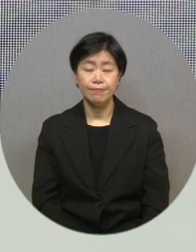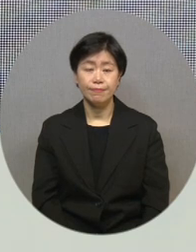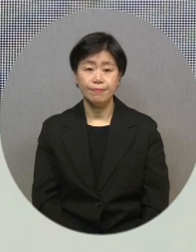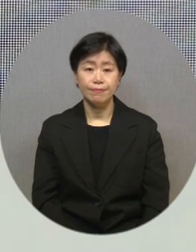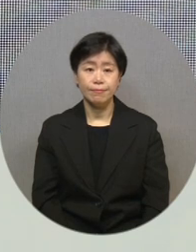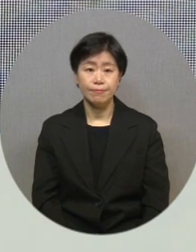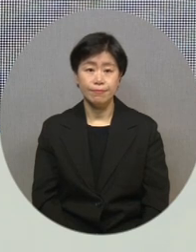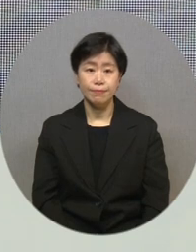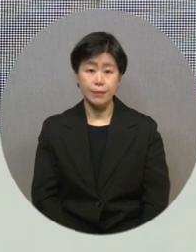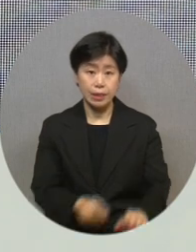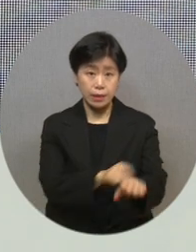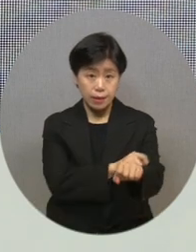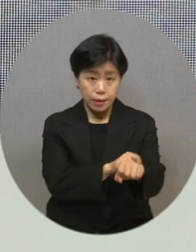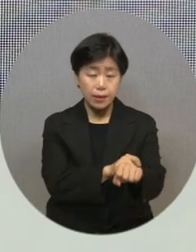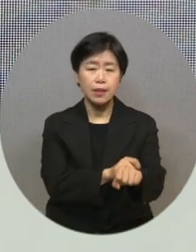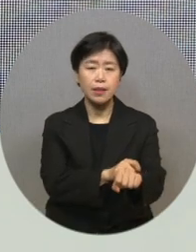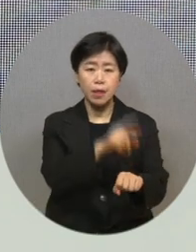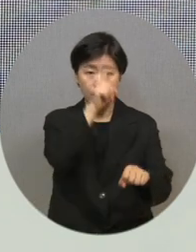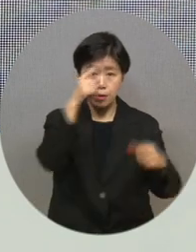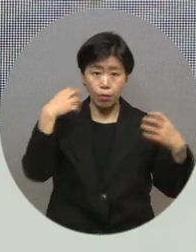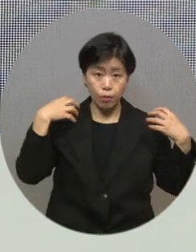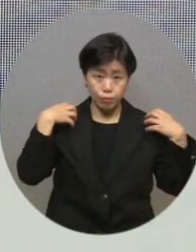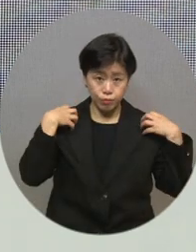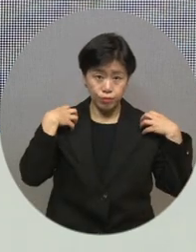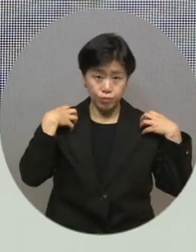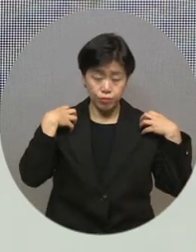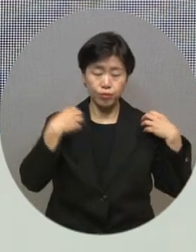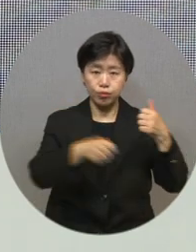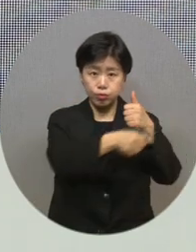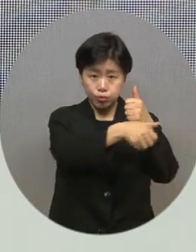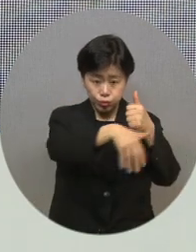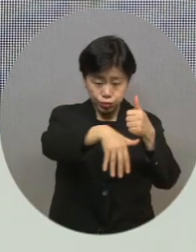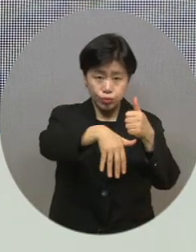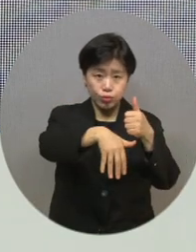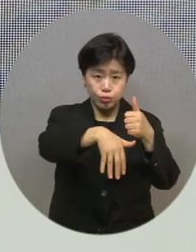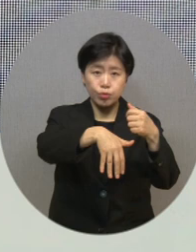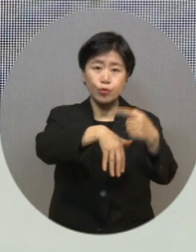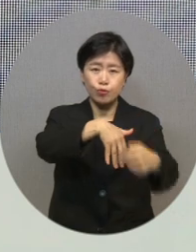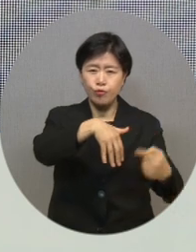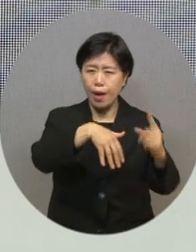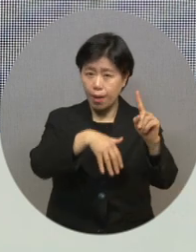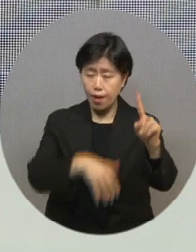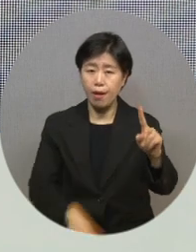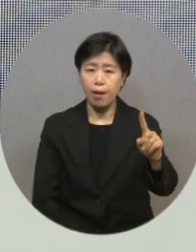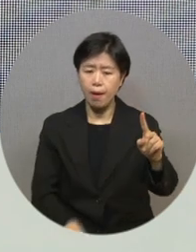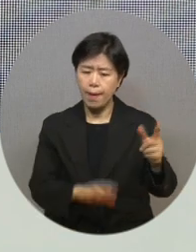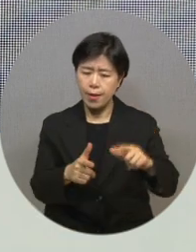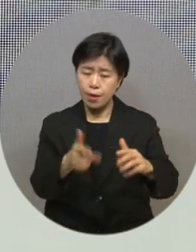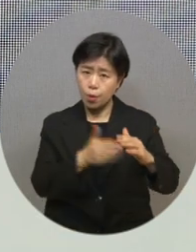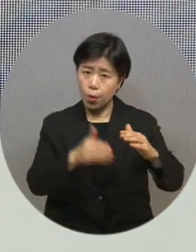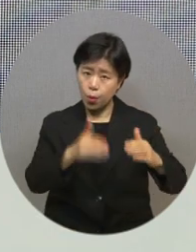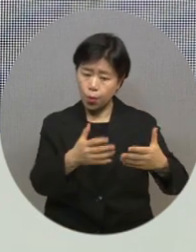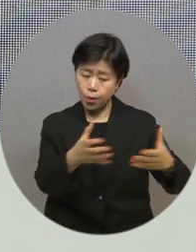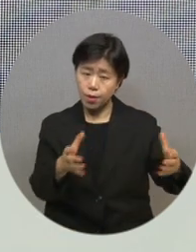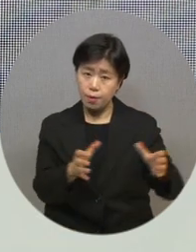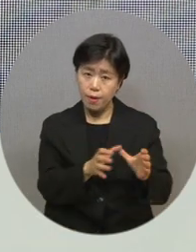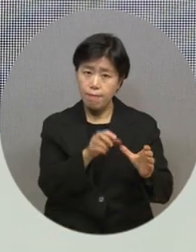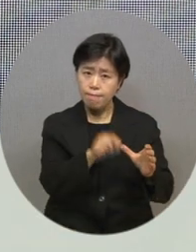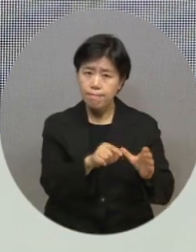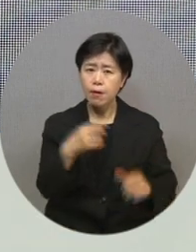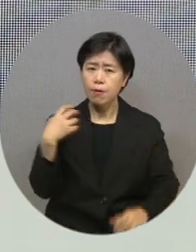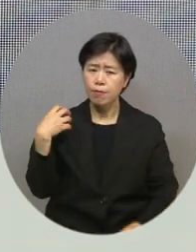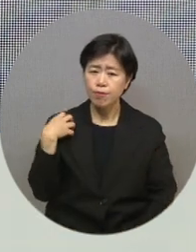특히 고용노동부 산하의에 공공기관으로서의 역할을 어떻게 했는지 굉장히